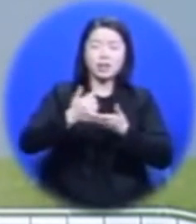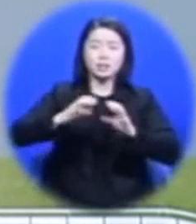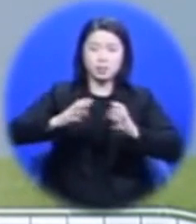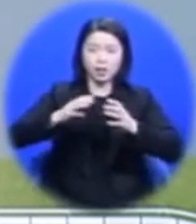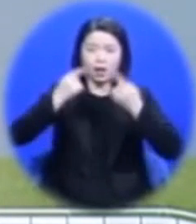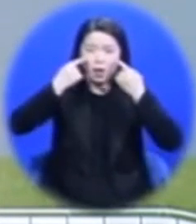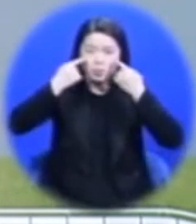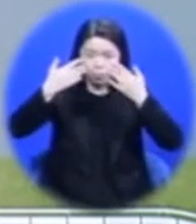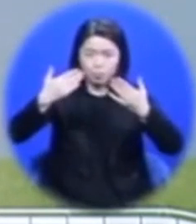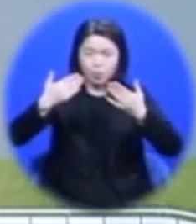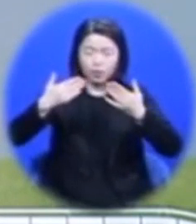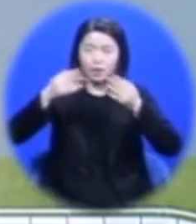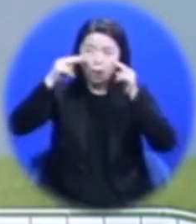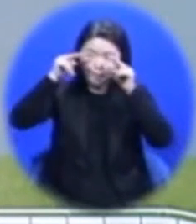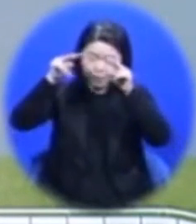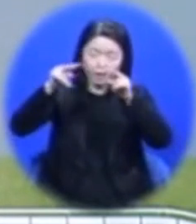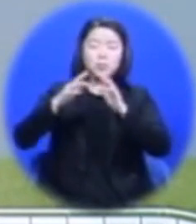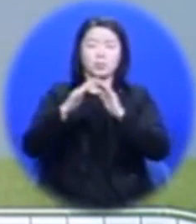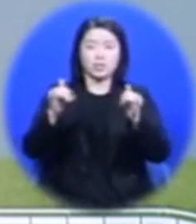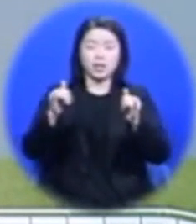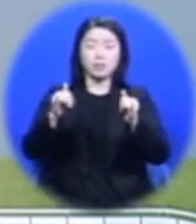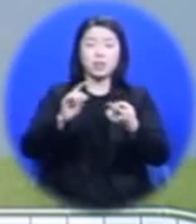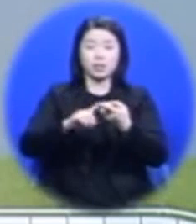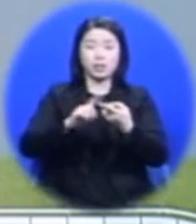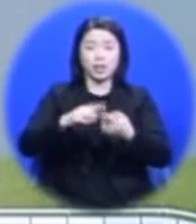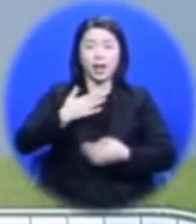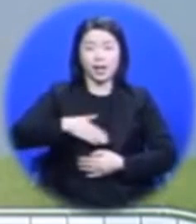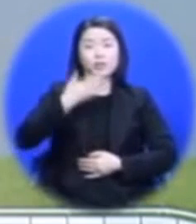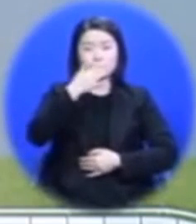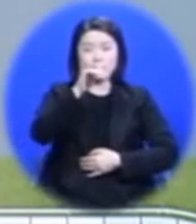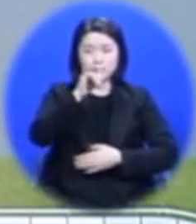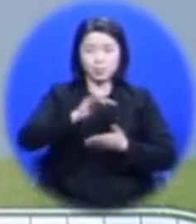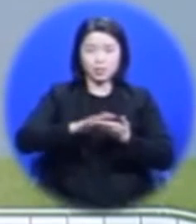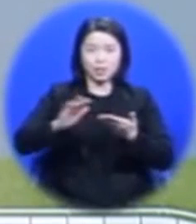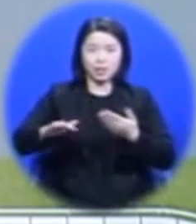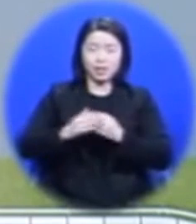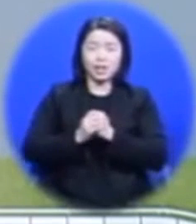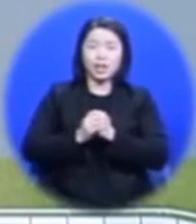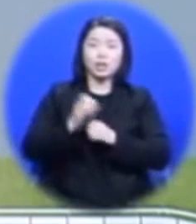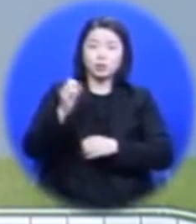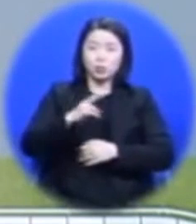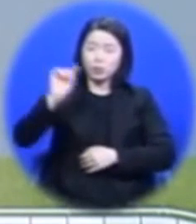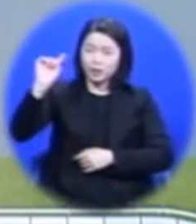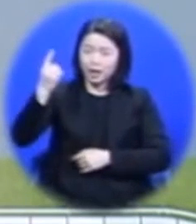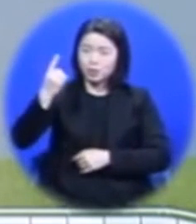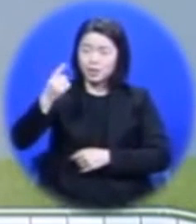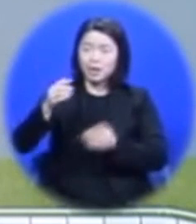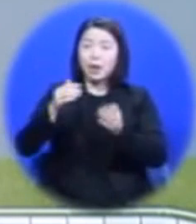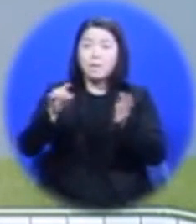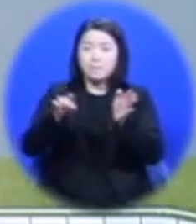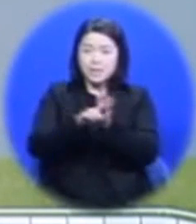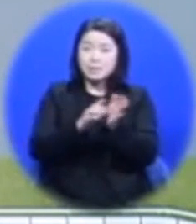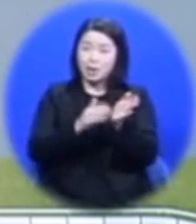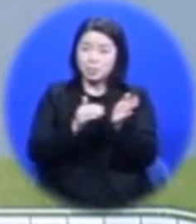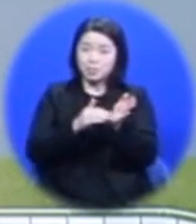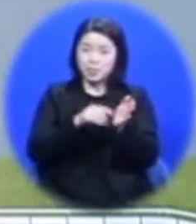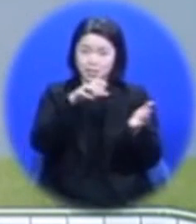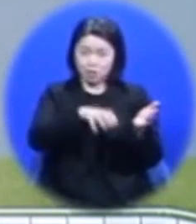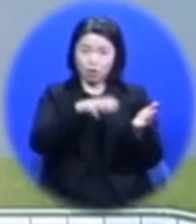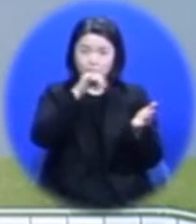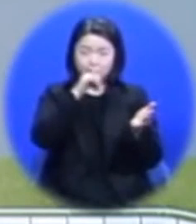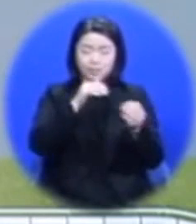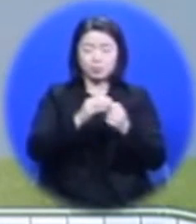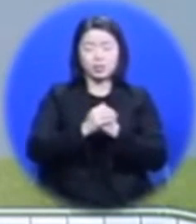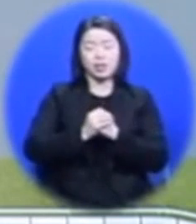나라를 분명히 바라본 사람이었구나 하는 것을 알게 됩니다. 그리고 다윗의 믿음의 비밀이 여기에 있었구나 하는 것을 깨닫게